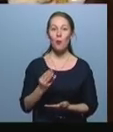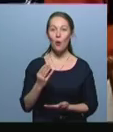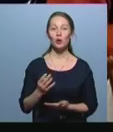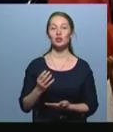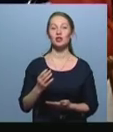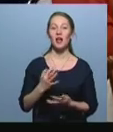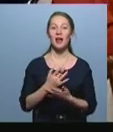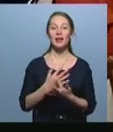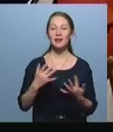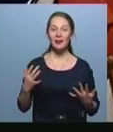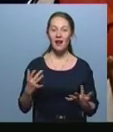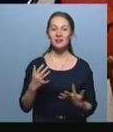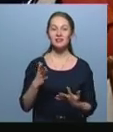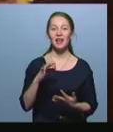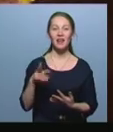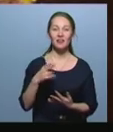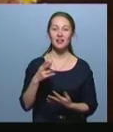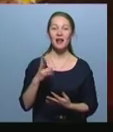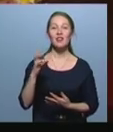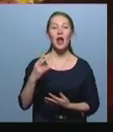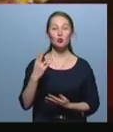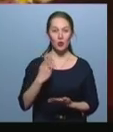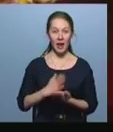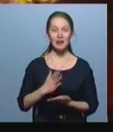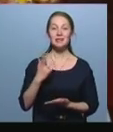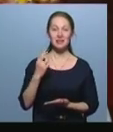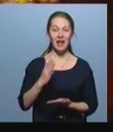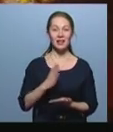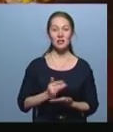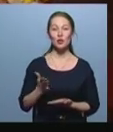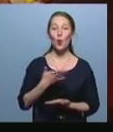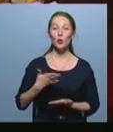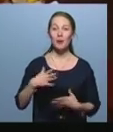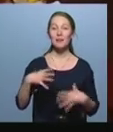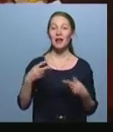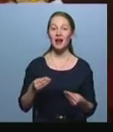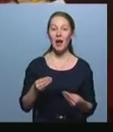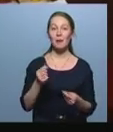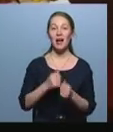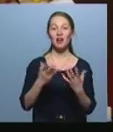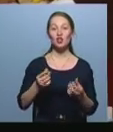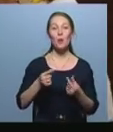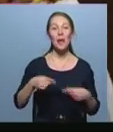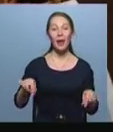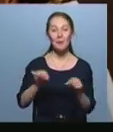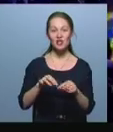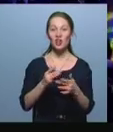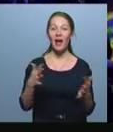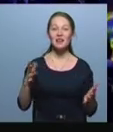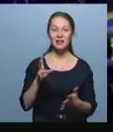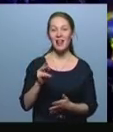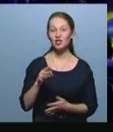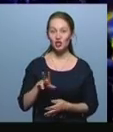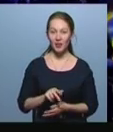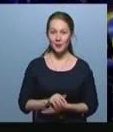вида горячего. Что-то национальное есть? Да. У нас мы предлагаем почти каждый день перепечь с различными начинками.